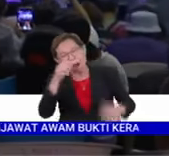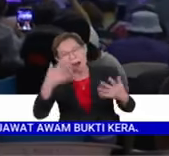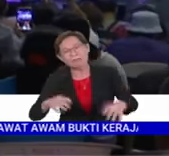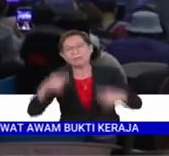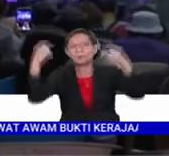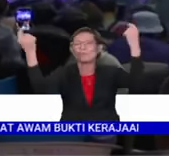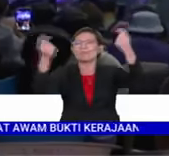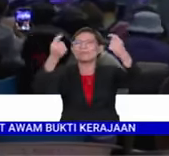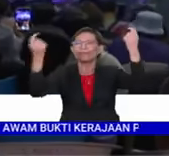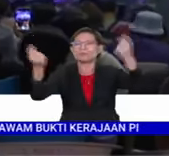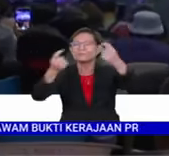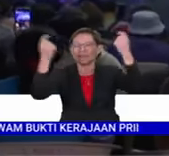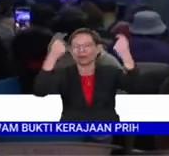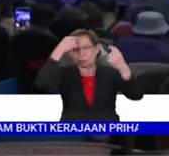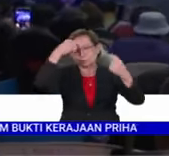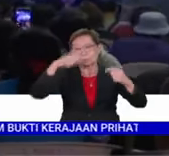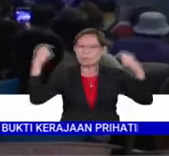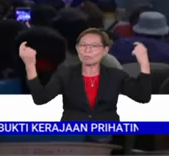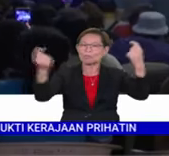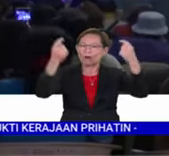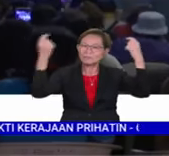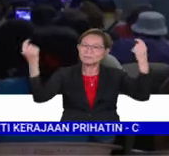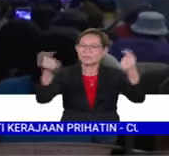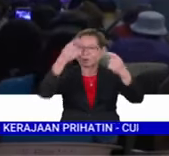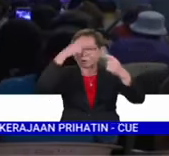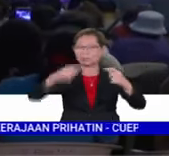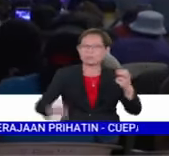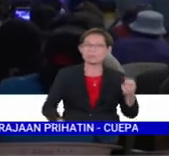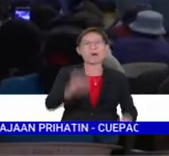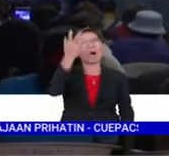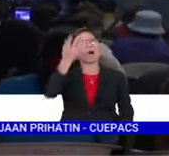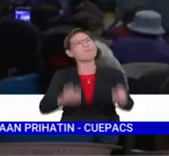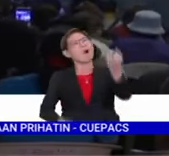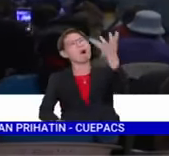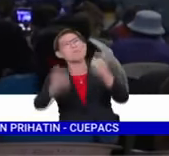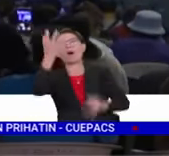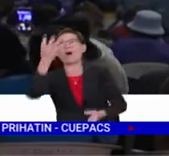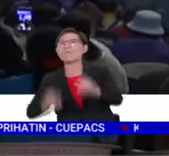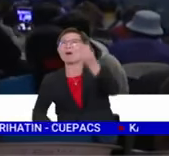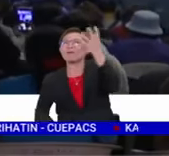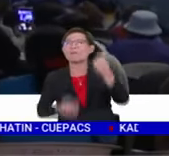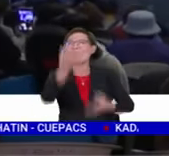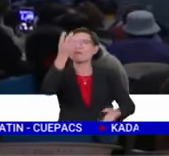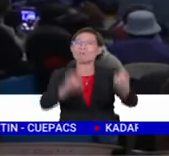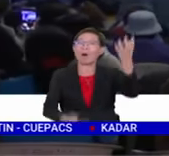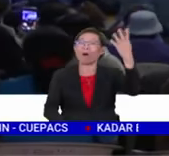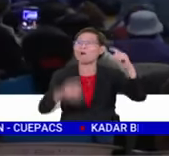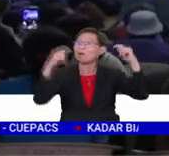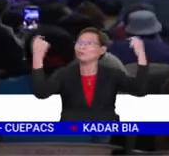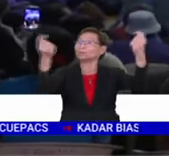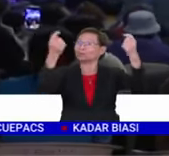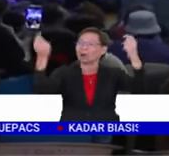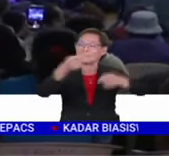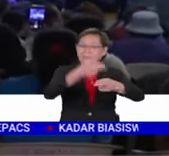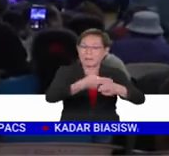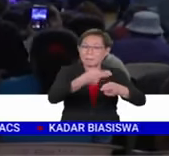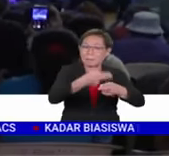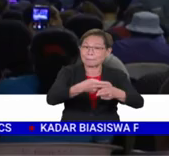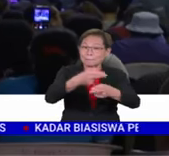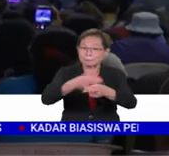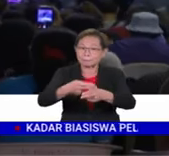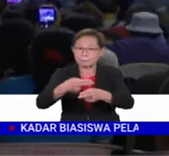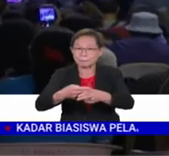upacara untuk bunga api, di mana upacara ini dinamakan